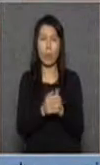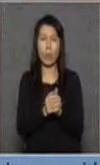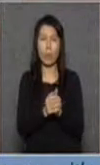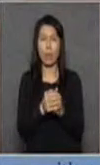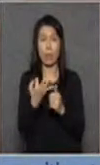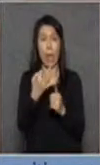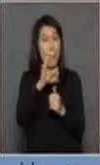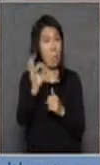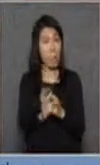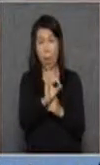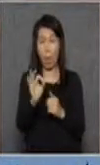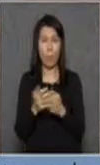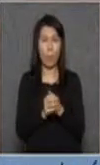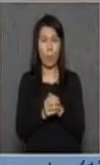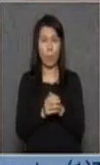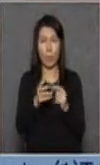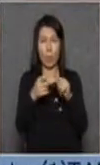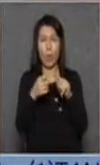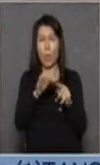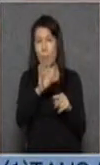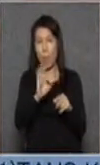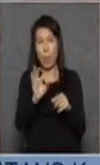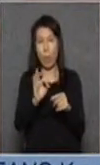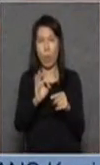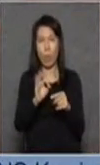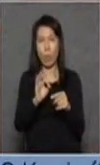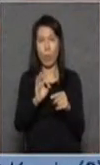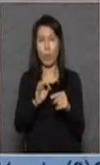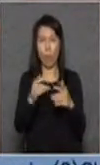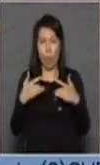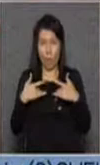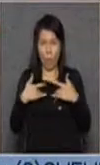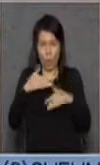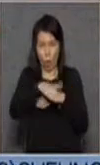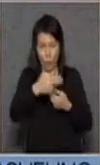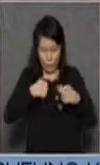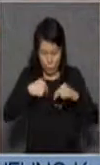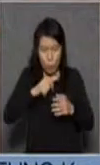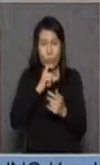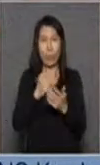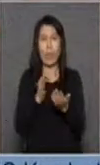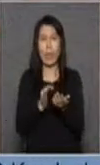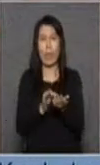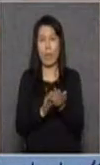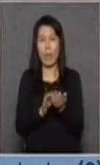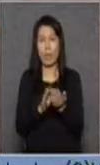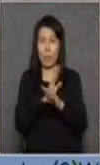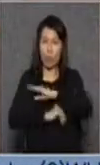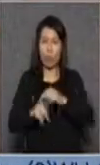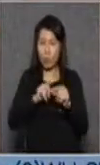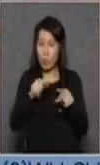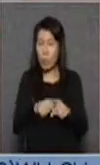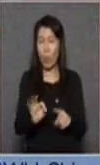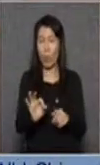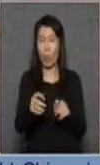的，沒有這個進行胸肺外科手術的創傷中心，沒